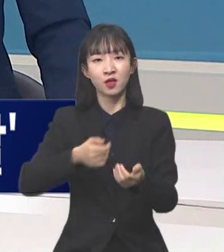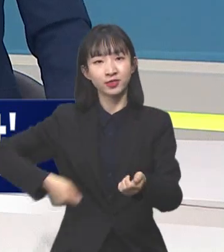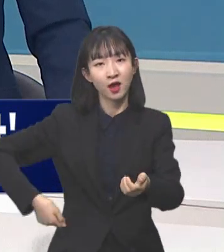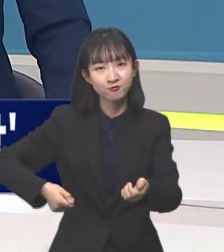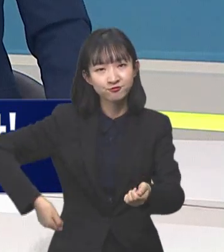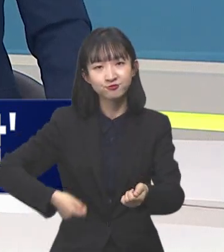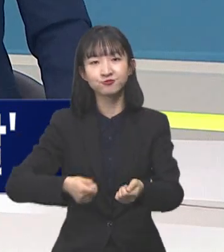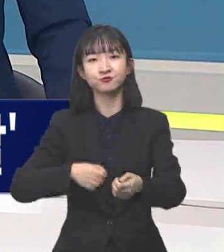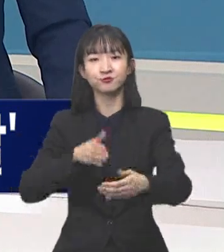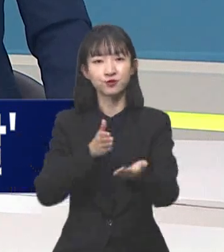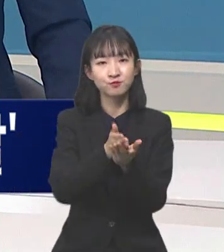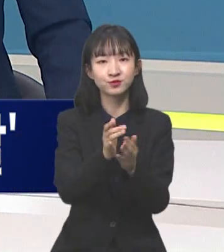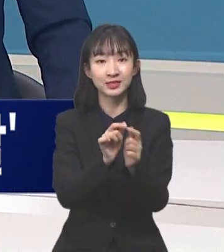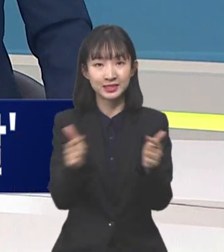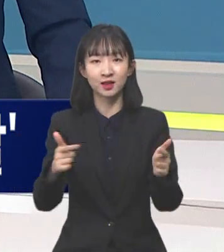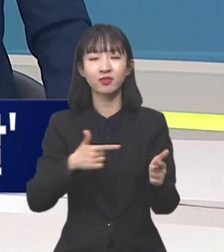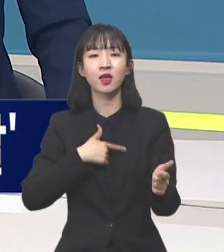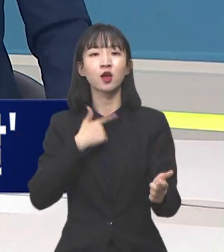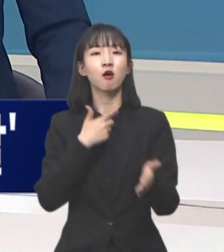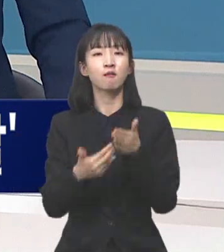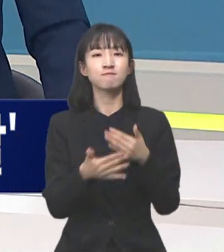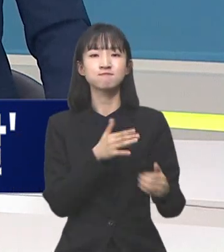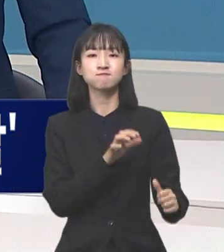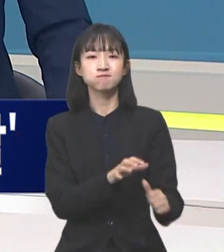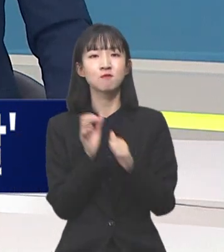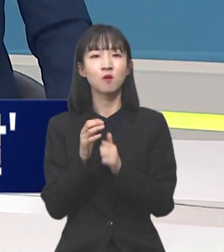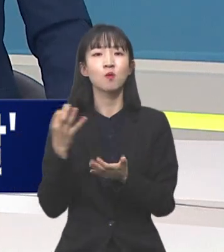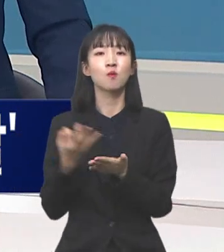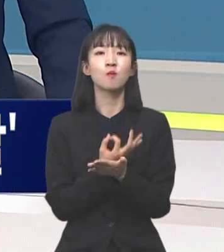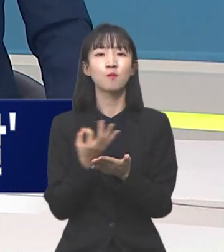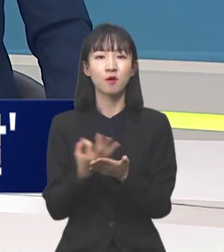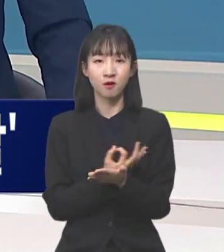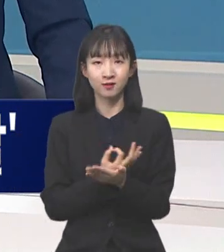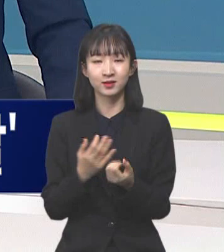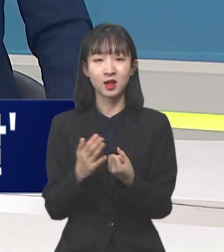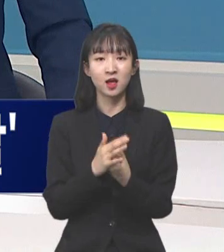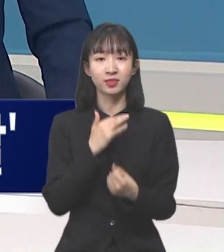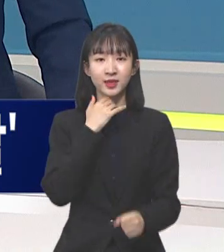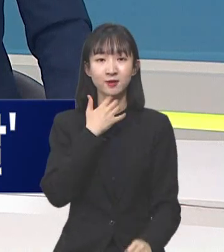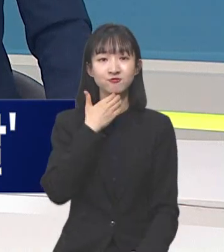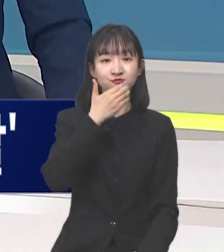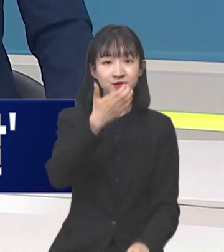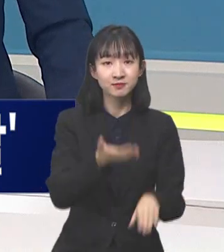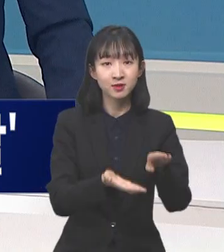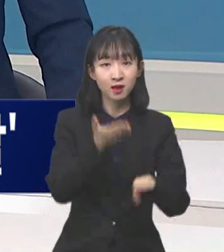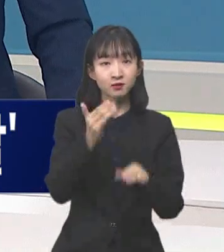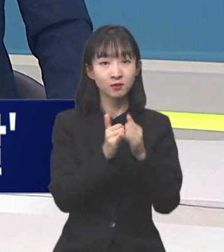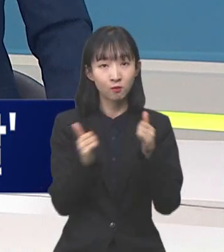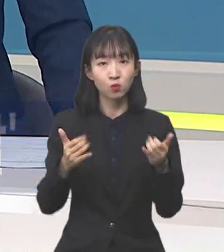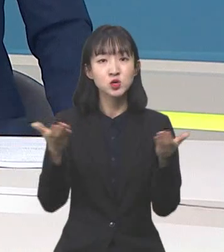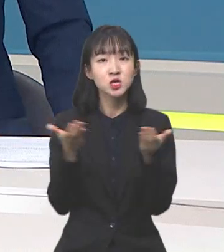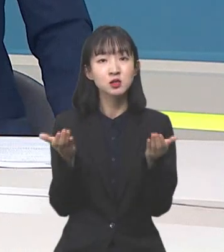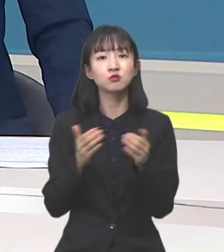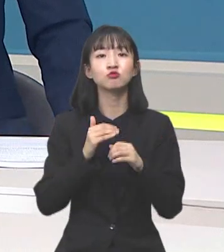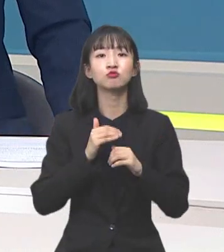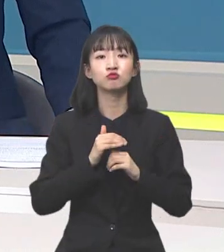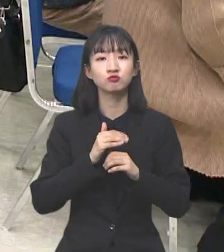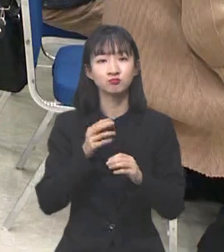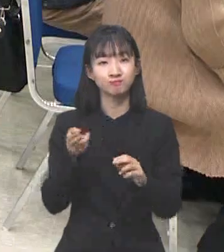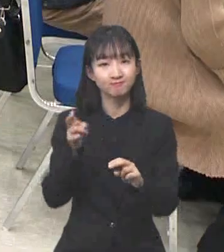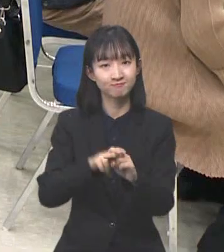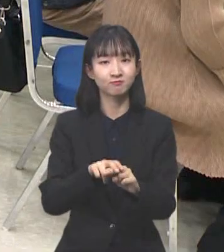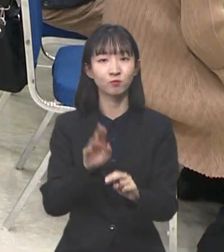경력을 활용해 일도 하고 돈도 버는 구조 돼요 아니 넘은 어르신도 일자리를 얻었다고 합니다 이영구 기자입니다